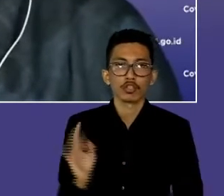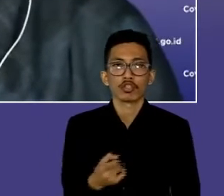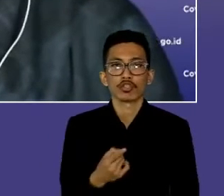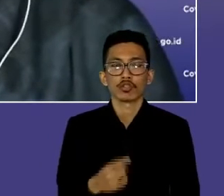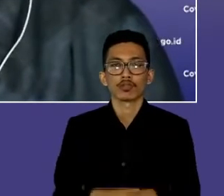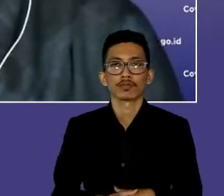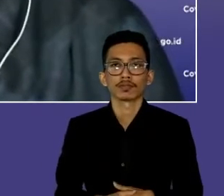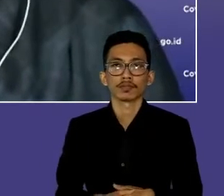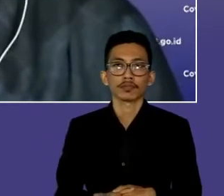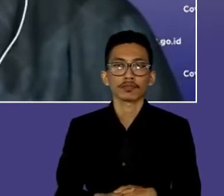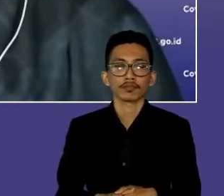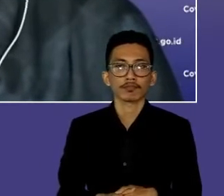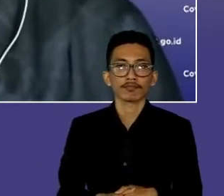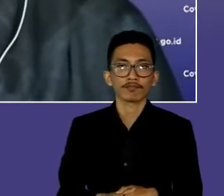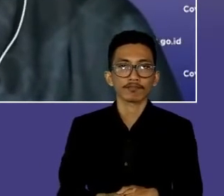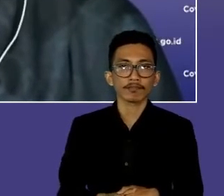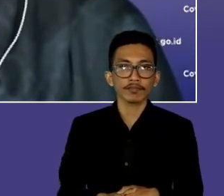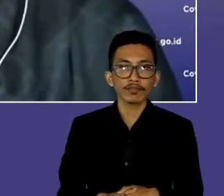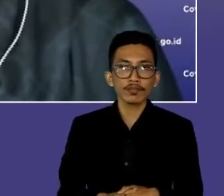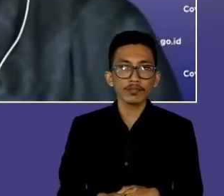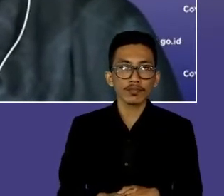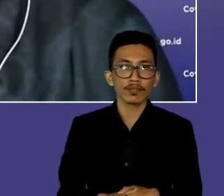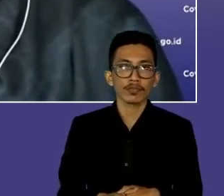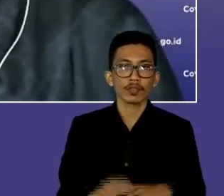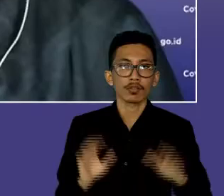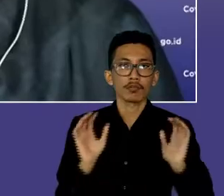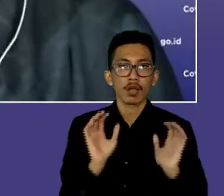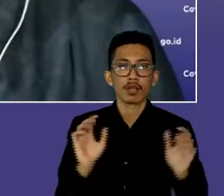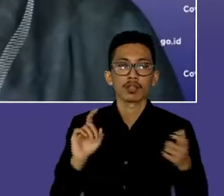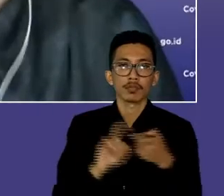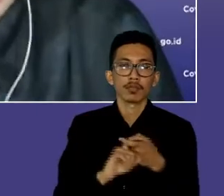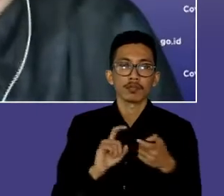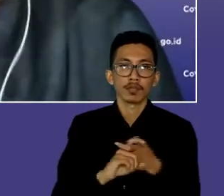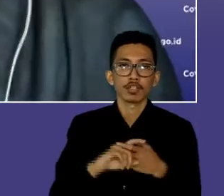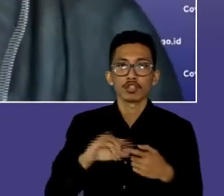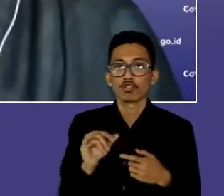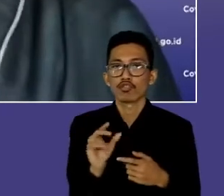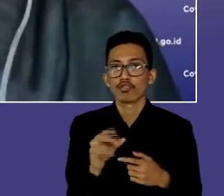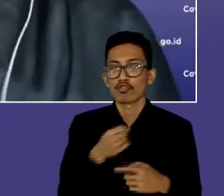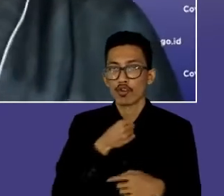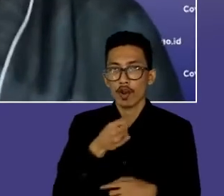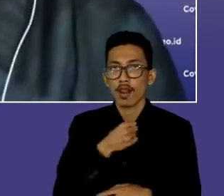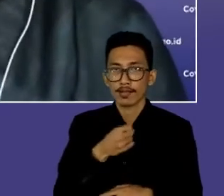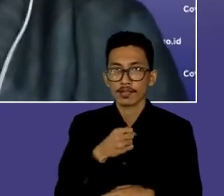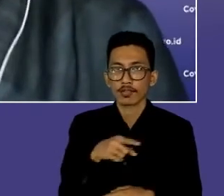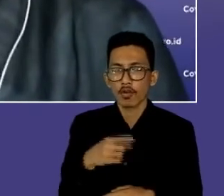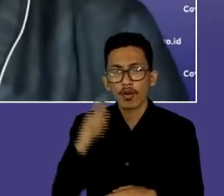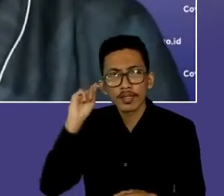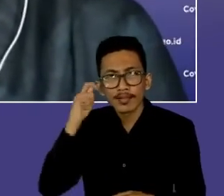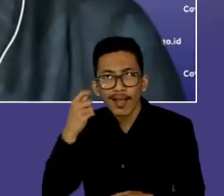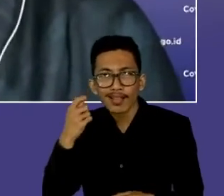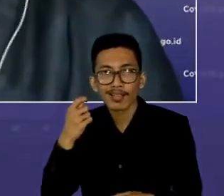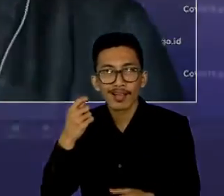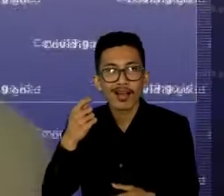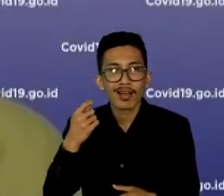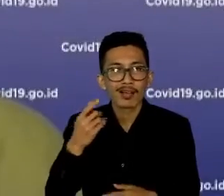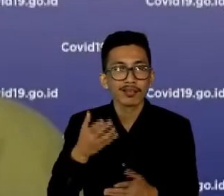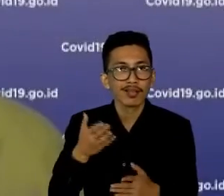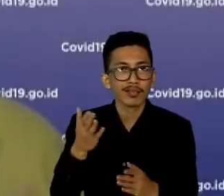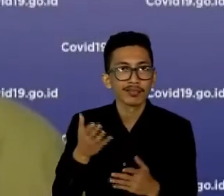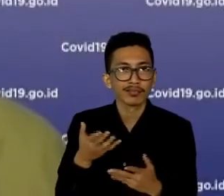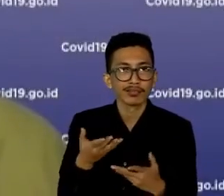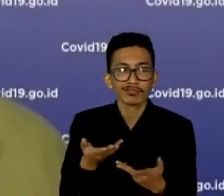Ini berhubung banyak teman-teman jurnalis di sini, kita pasti minta bantuan teman-teman jurnalis untuk mengingatkan nih kepada semuanya,